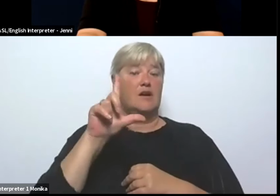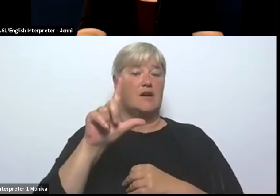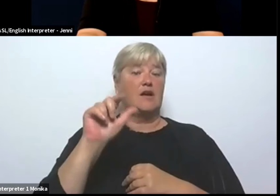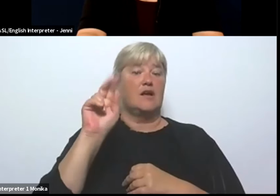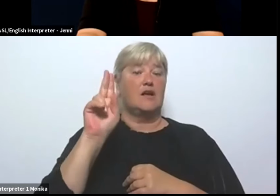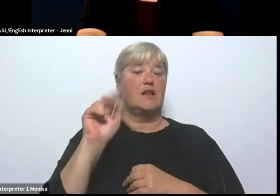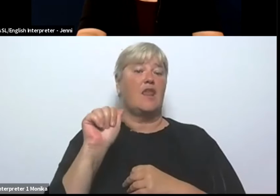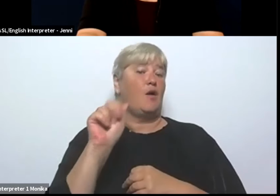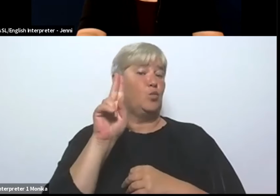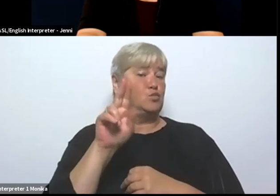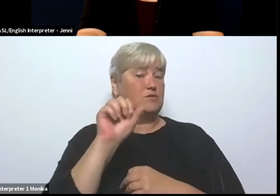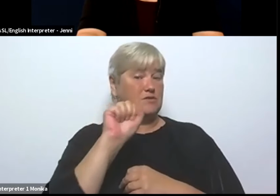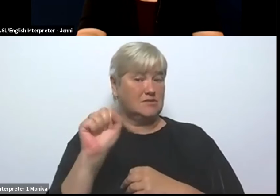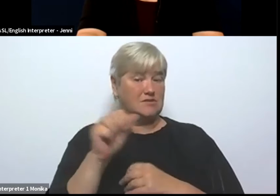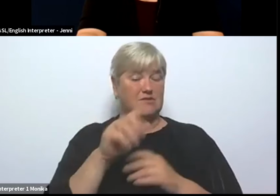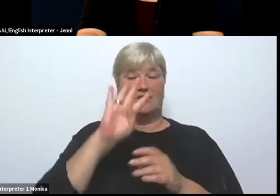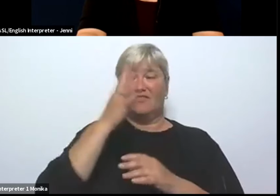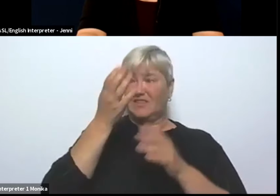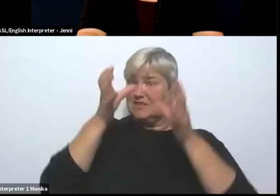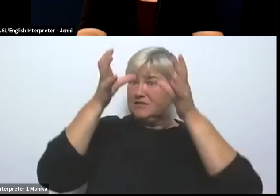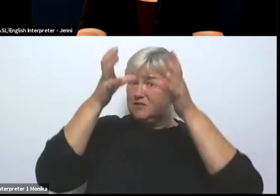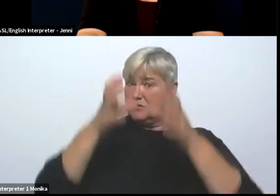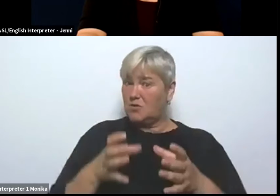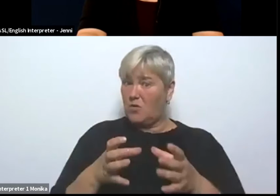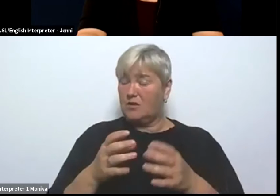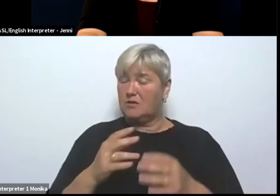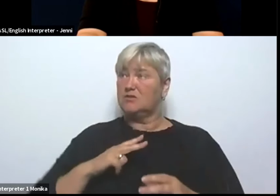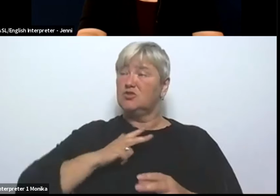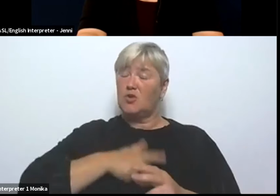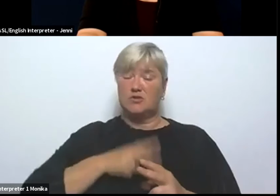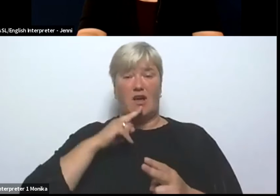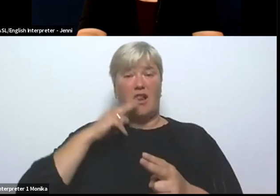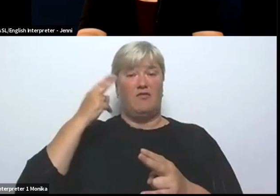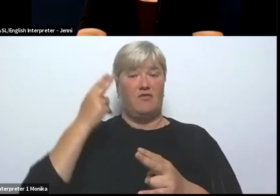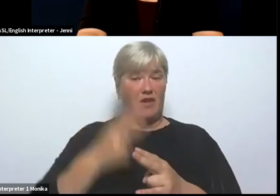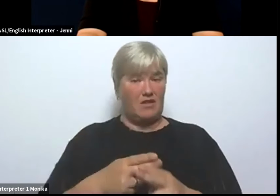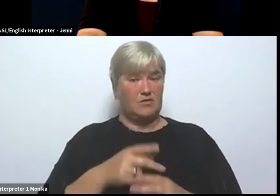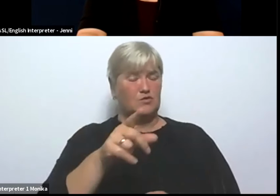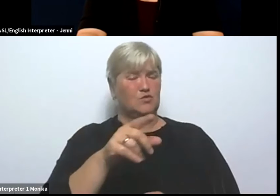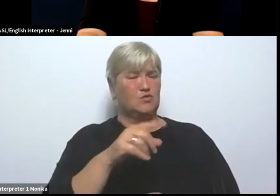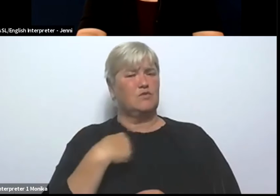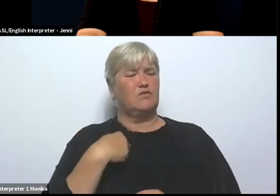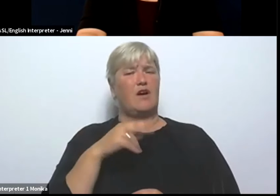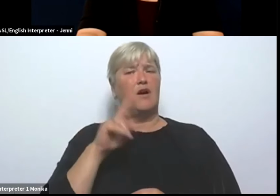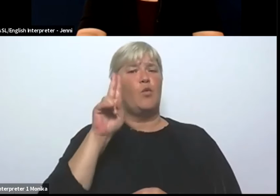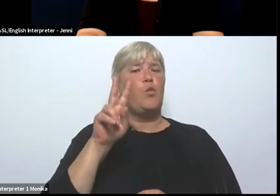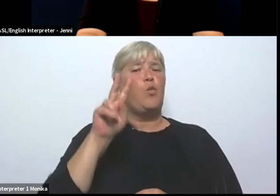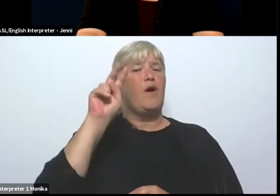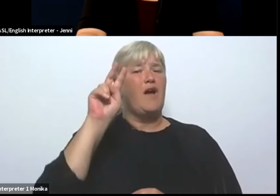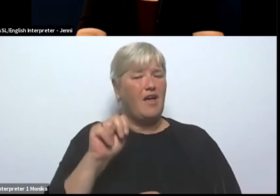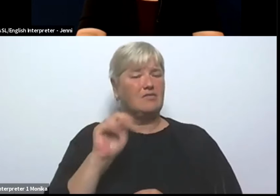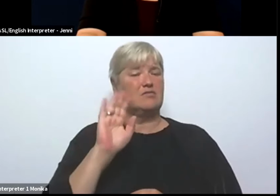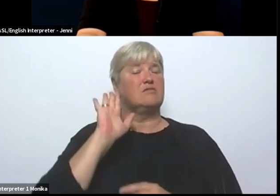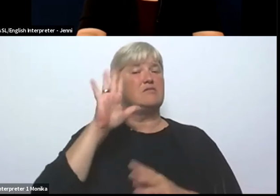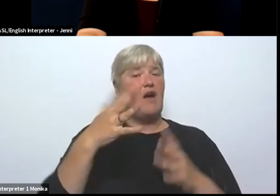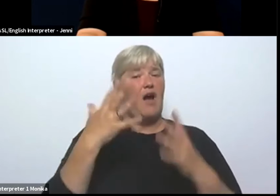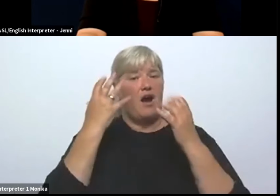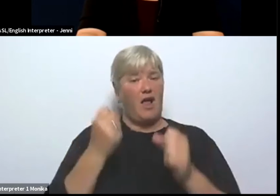vierte Säule, also gerade mit der sozialen Verantwortung und dort hast du die UN Nachhaltigkeitsziele ins Spiel